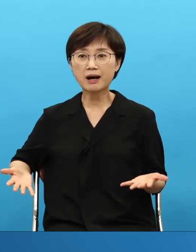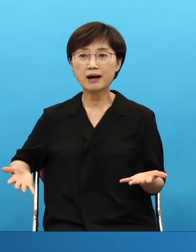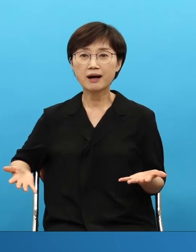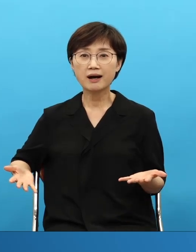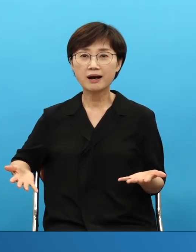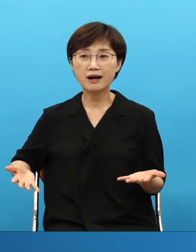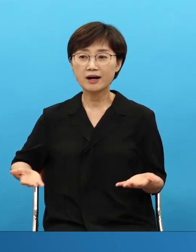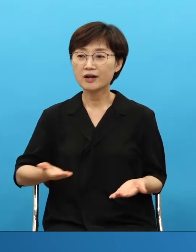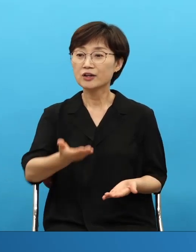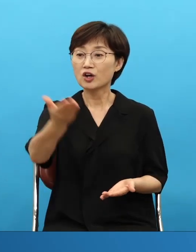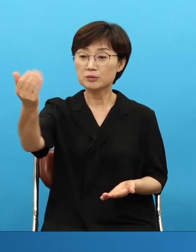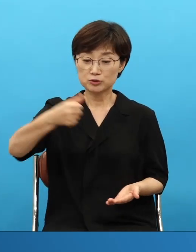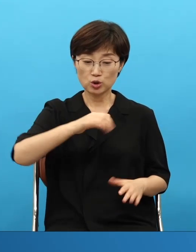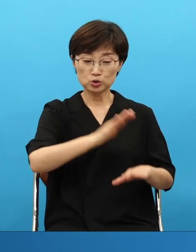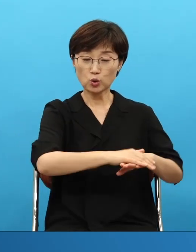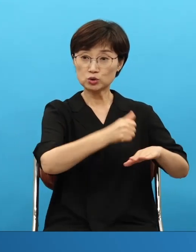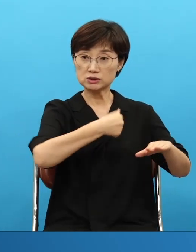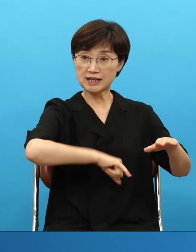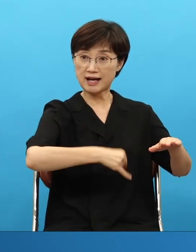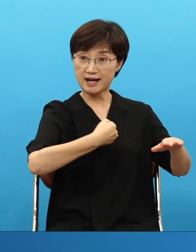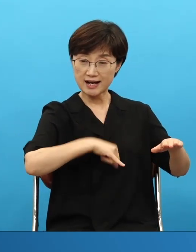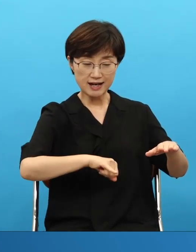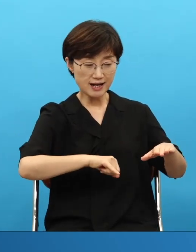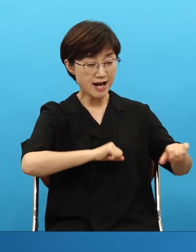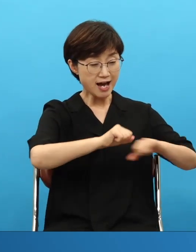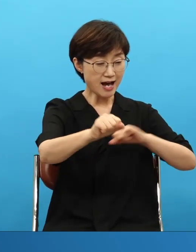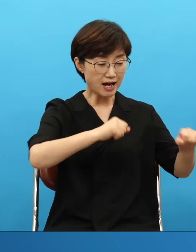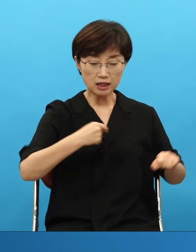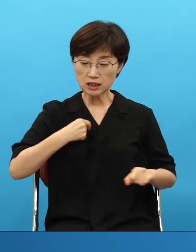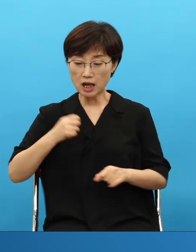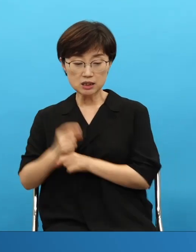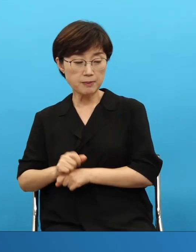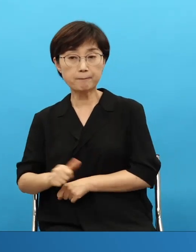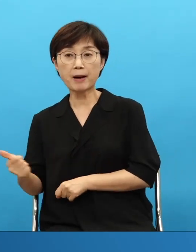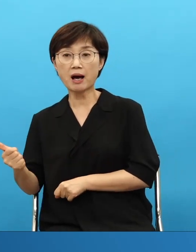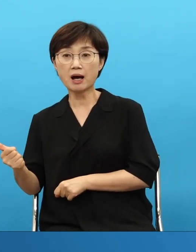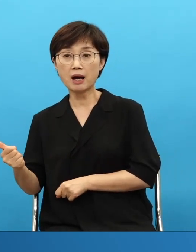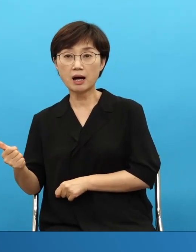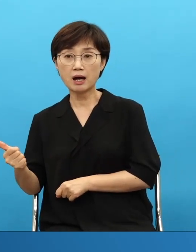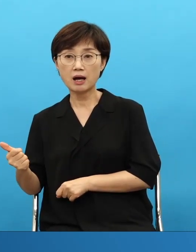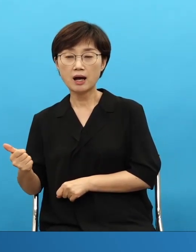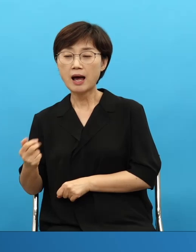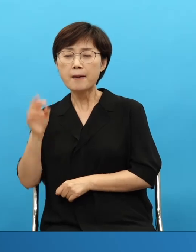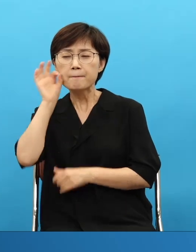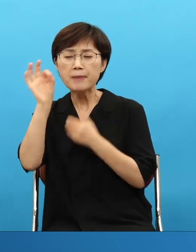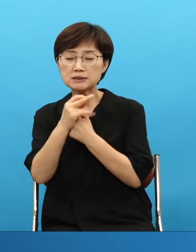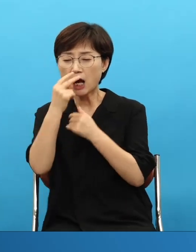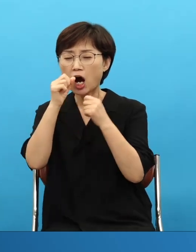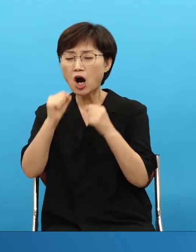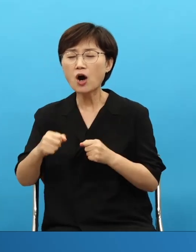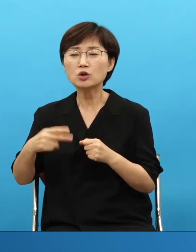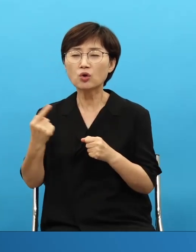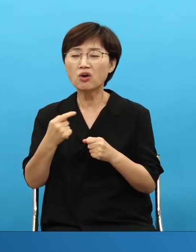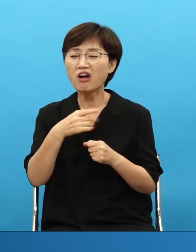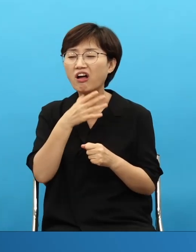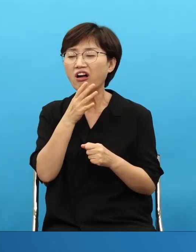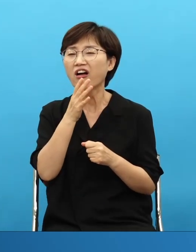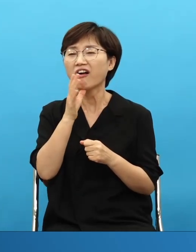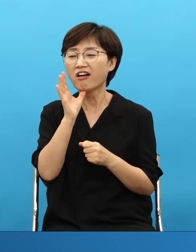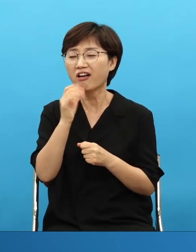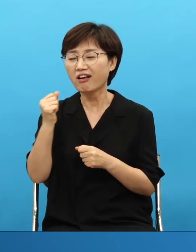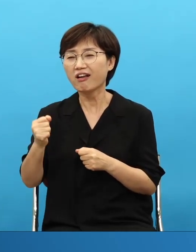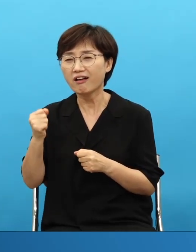여러분 후대들이 나 뛰고 있는데 여러분은 없어. 있다고 해도 힘 하나도 없는 할아버지, 할머니 돼요.